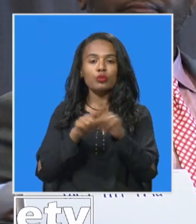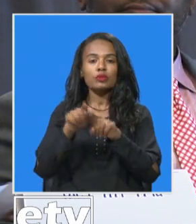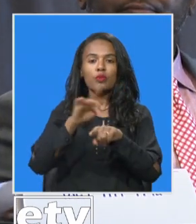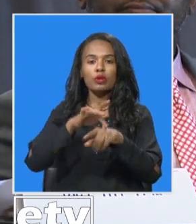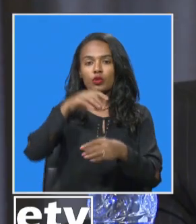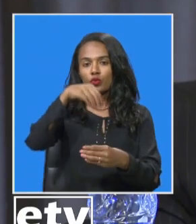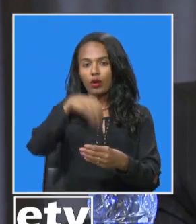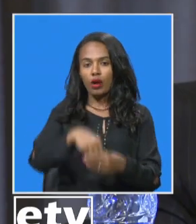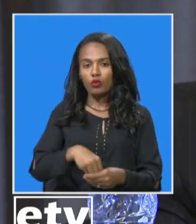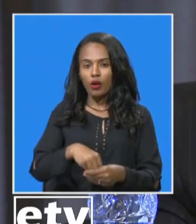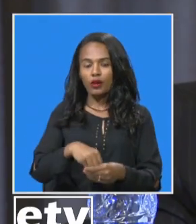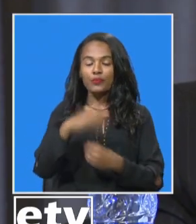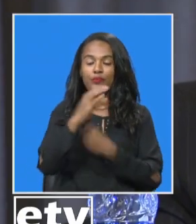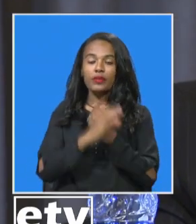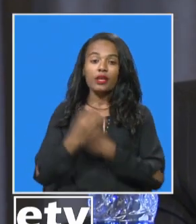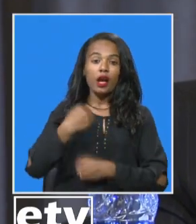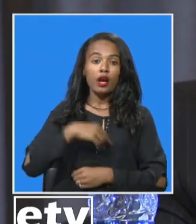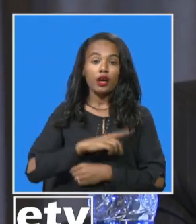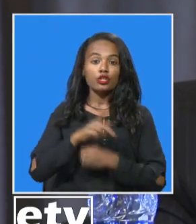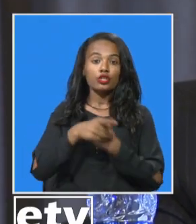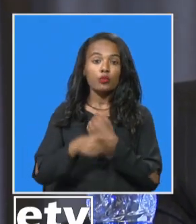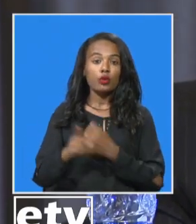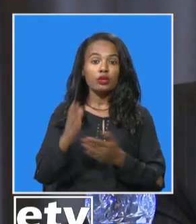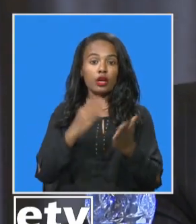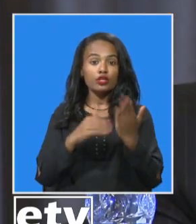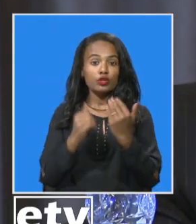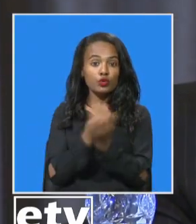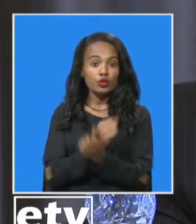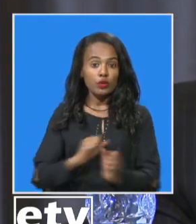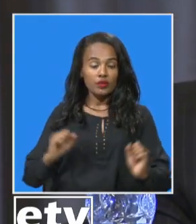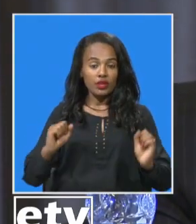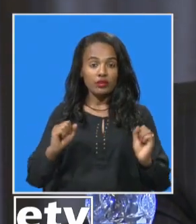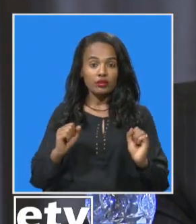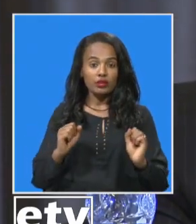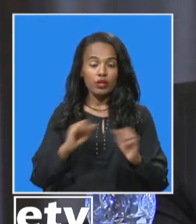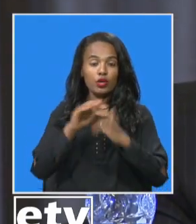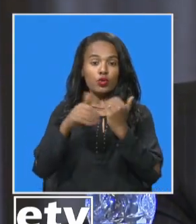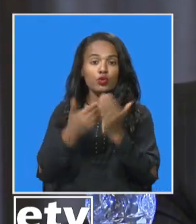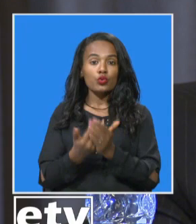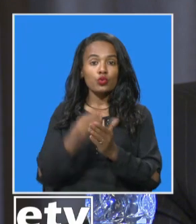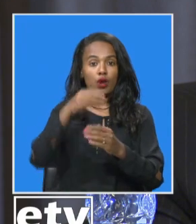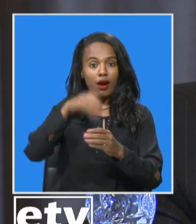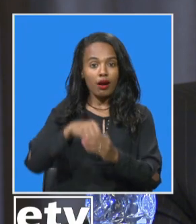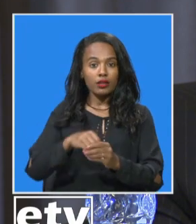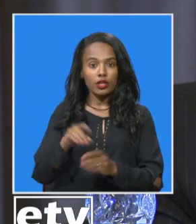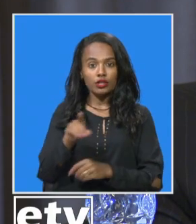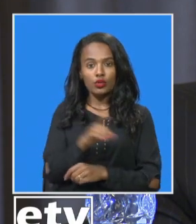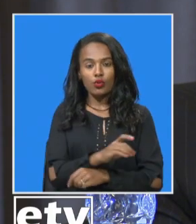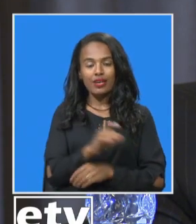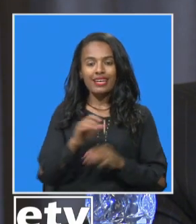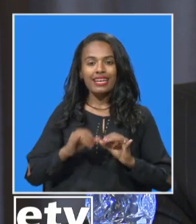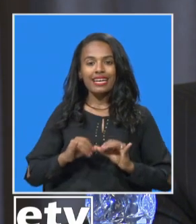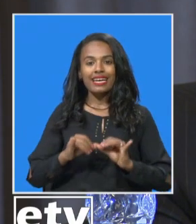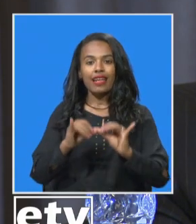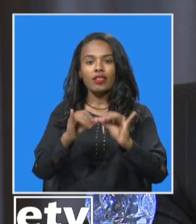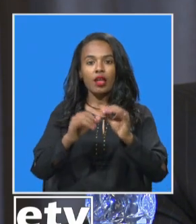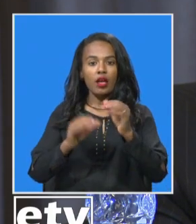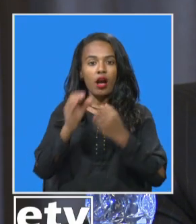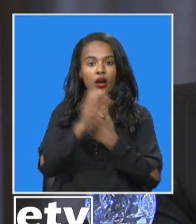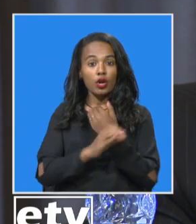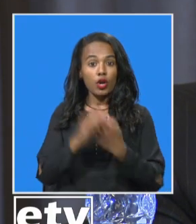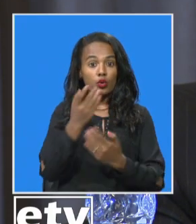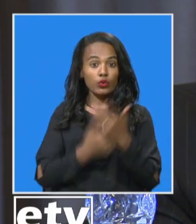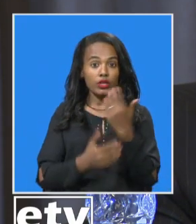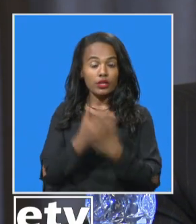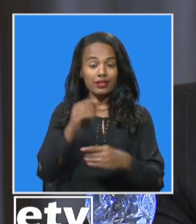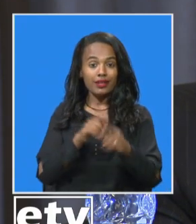በስምምነቱ ተካተዋል። የሀገራችንን የፖለቲካ ችግሮች ለመፍታት ሁሉን አካታች የሆነ ቀጣይ ሀገራዊ